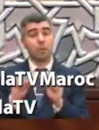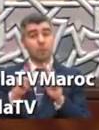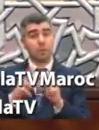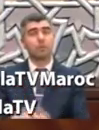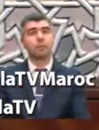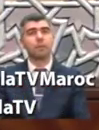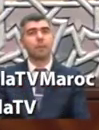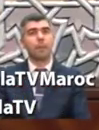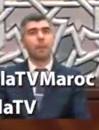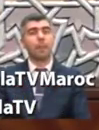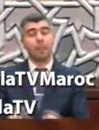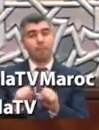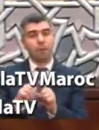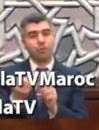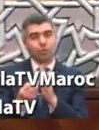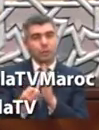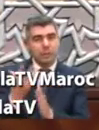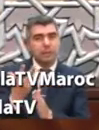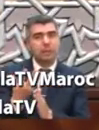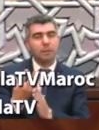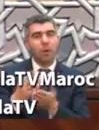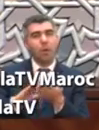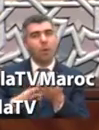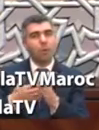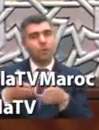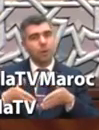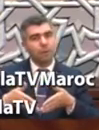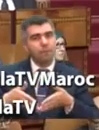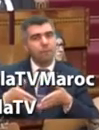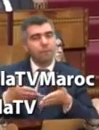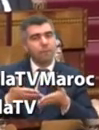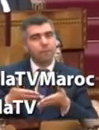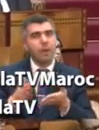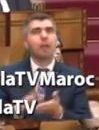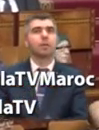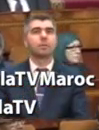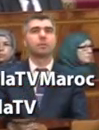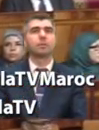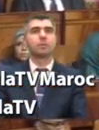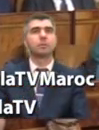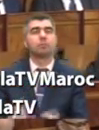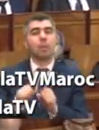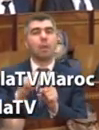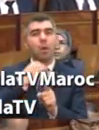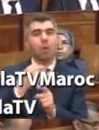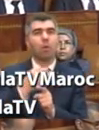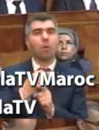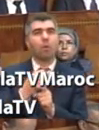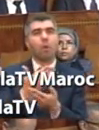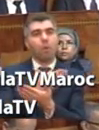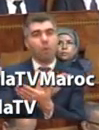بالفعل بفضل هذه المقاربة الجديدة انطلقنا من منطق إلى منطق آخر، منطق ديال التحكم